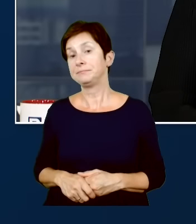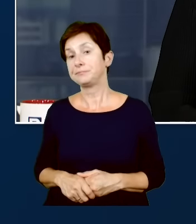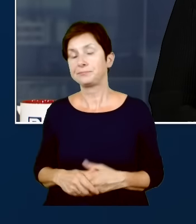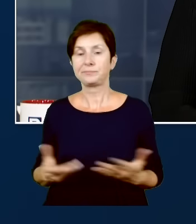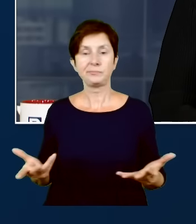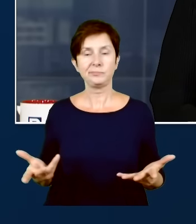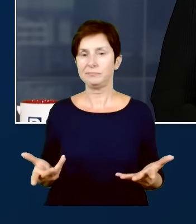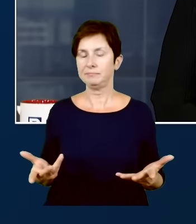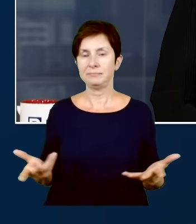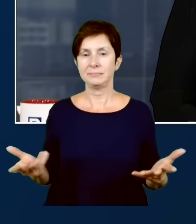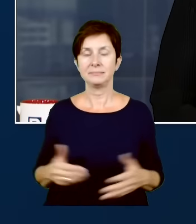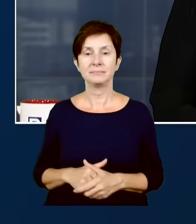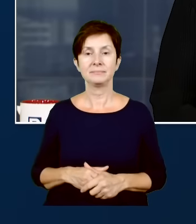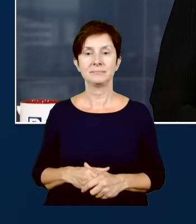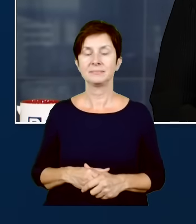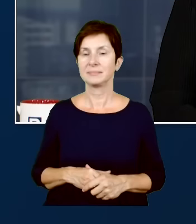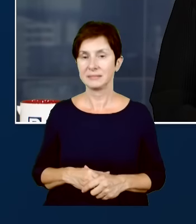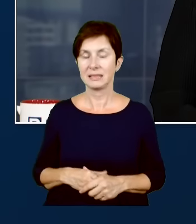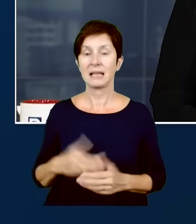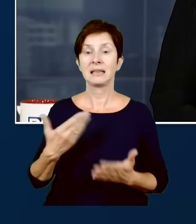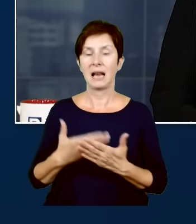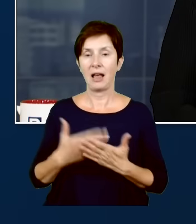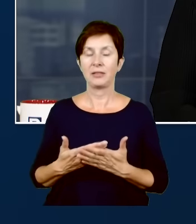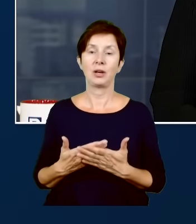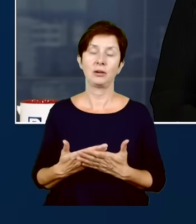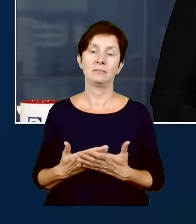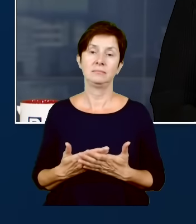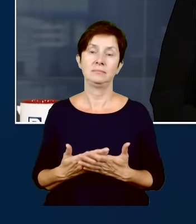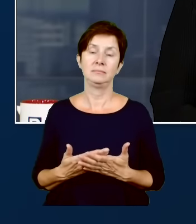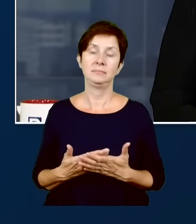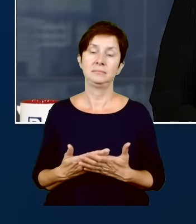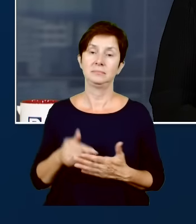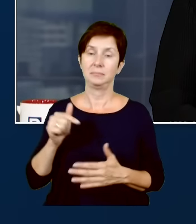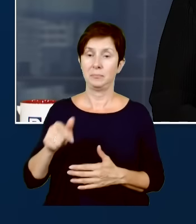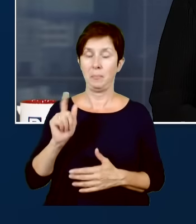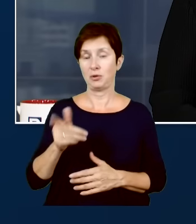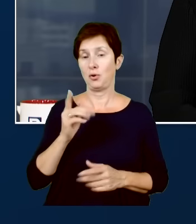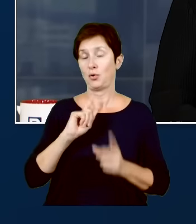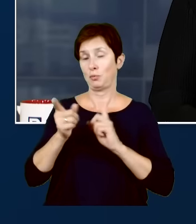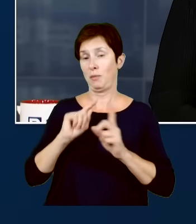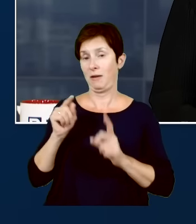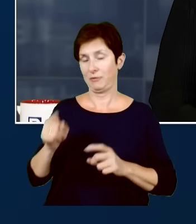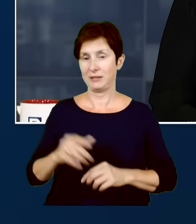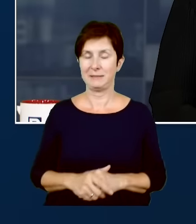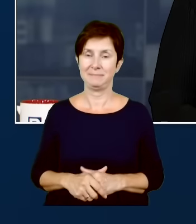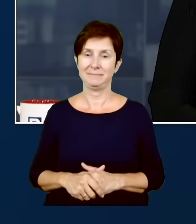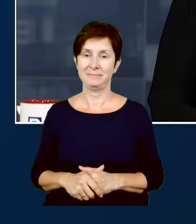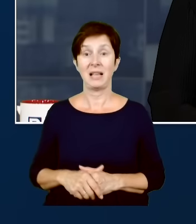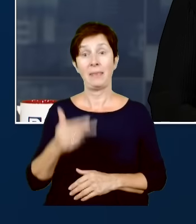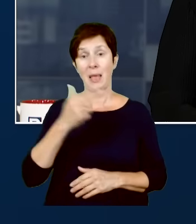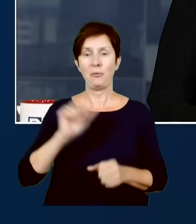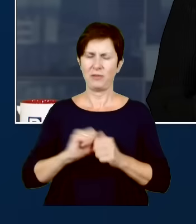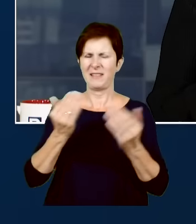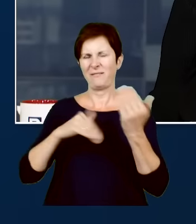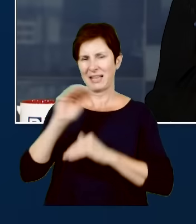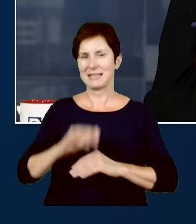będzie zrozumienia dla tego typu postaw między innymi o tym będziemy rozmawiać bo oczywiście tematów jest dużo więcej No ja